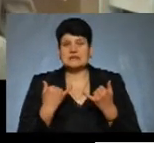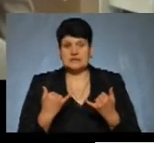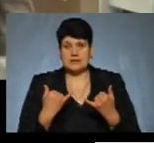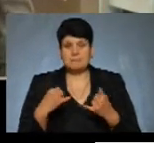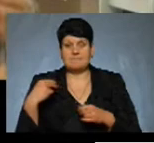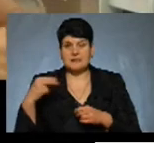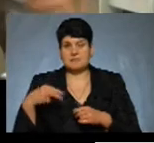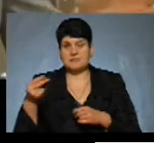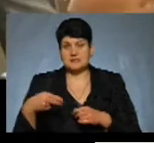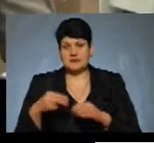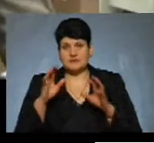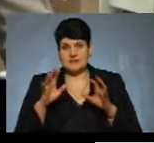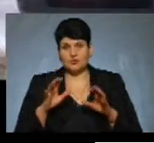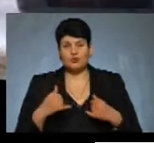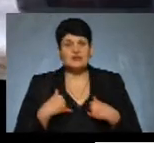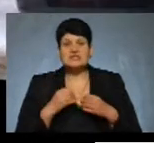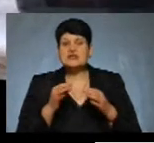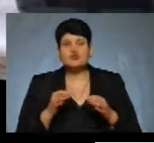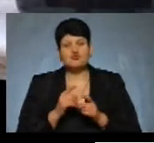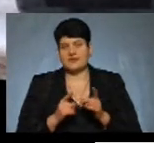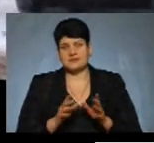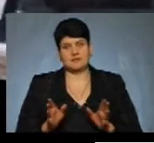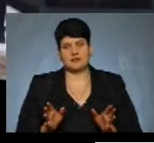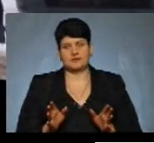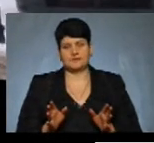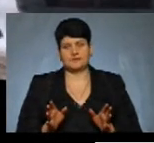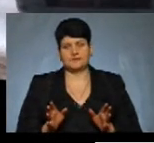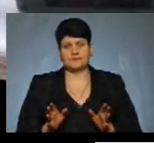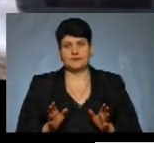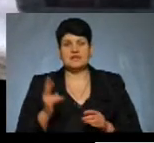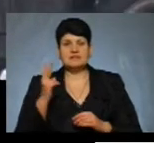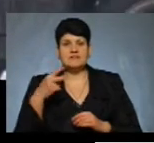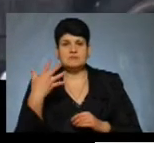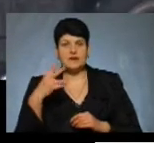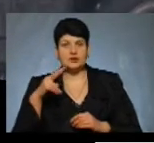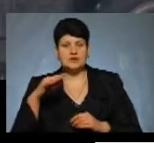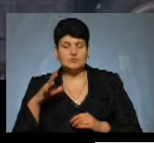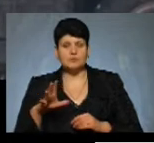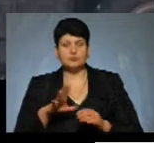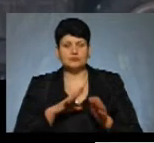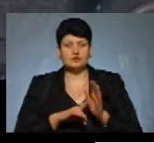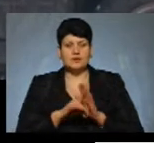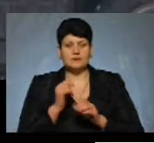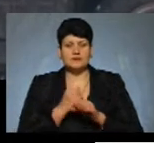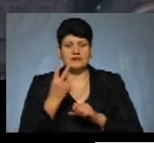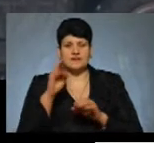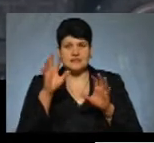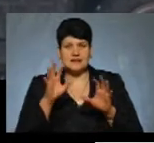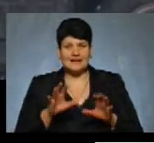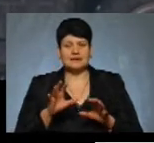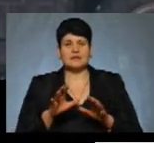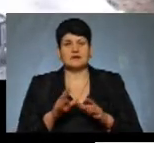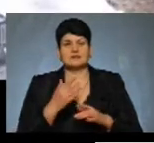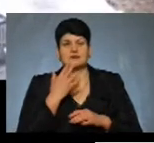президент підписав закони, у нас нічого не змінило. Нагадаємо, 25 листопада набули чинності два закони щодо автівок із